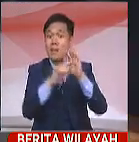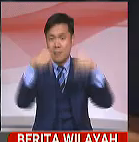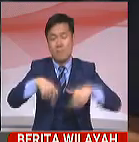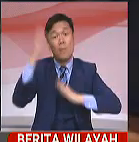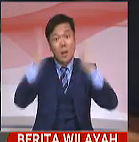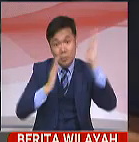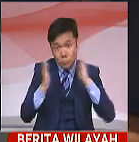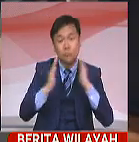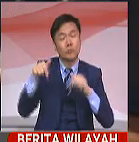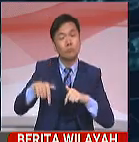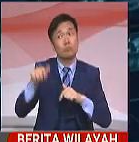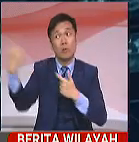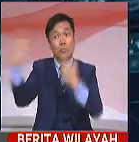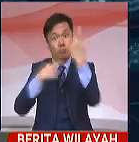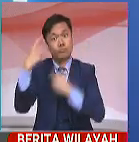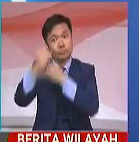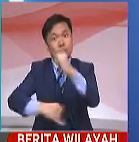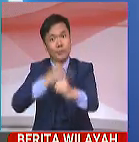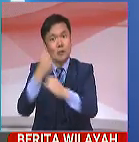luar negara.